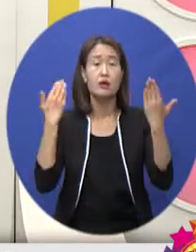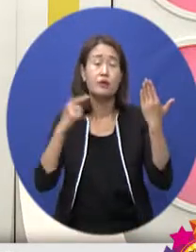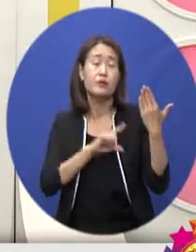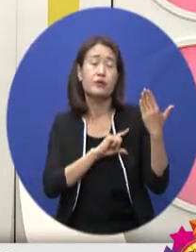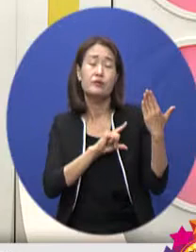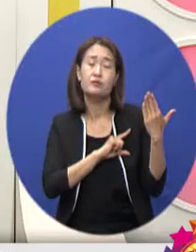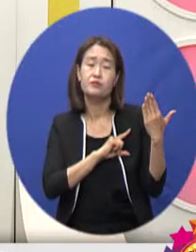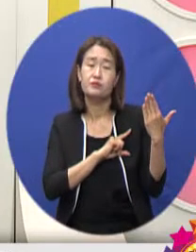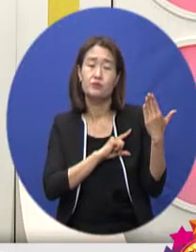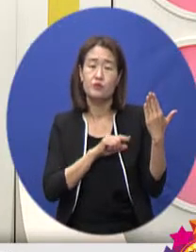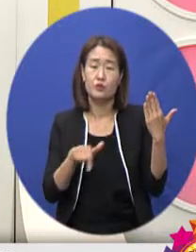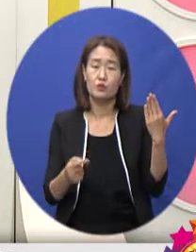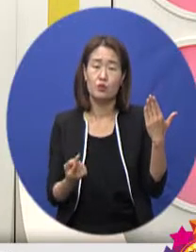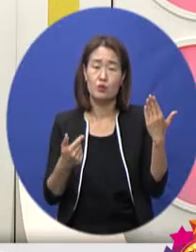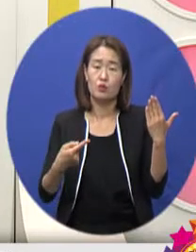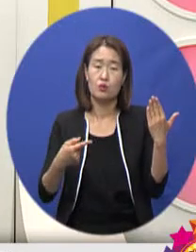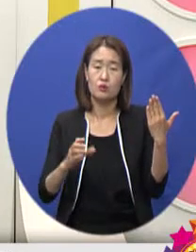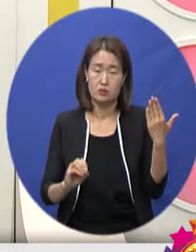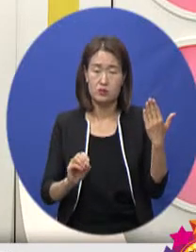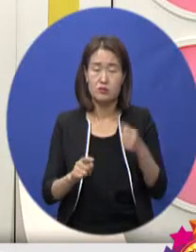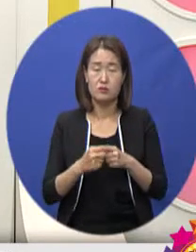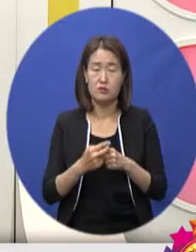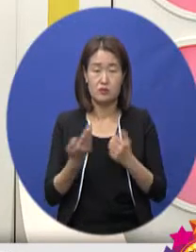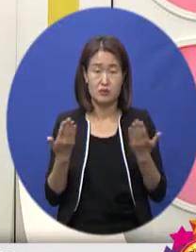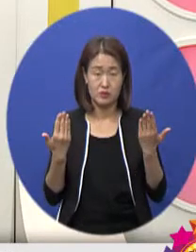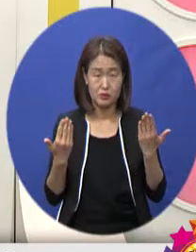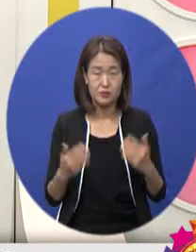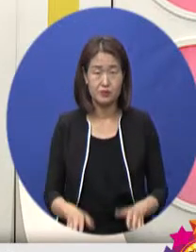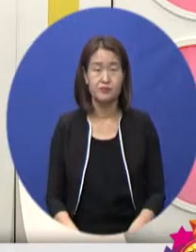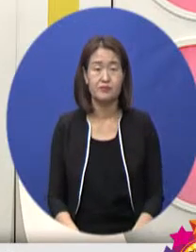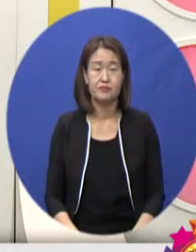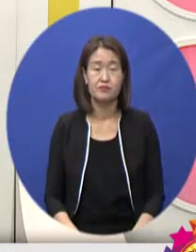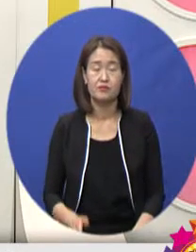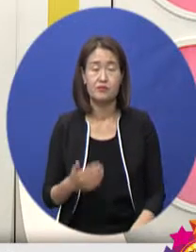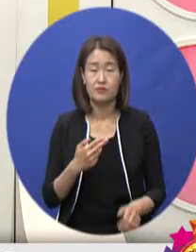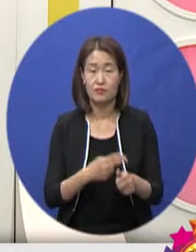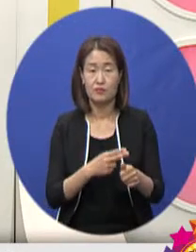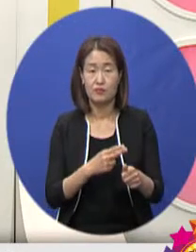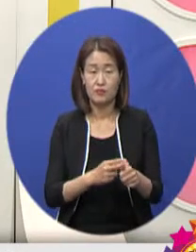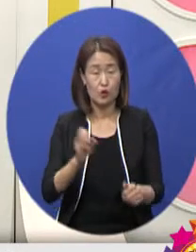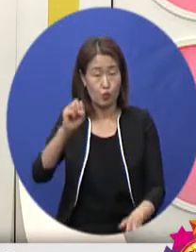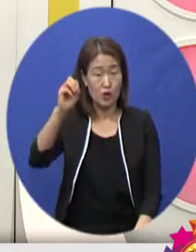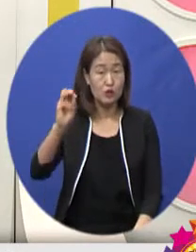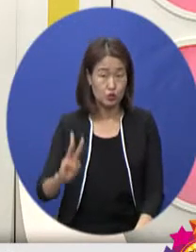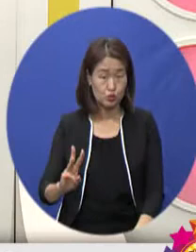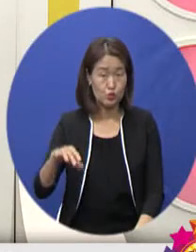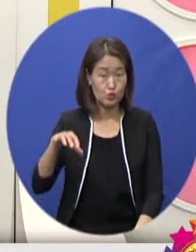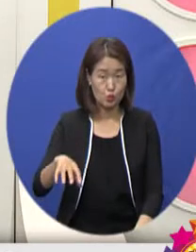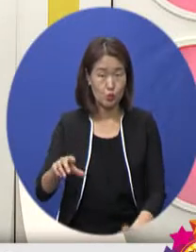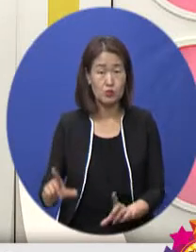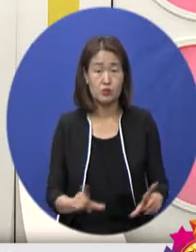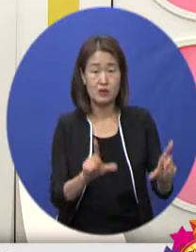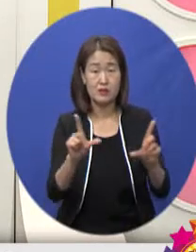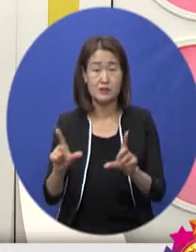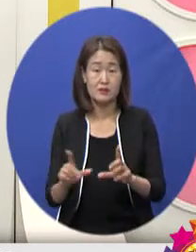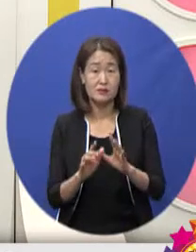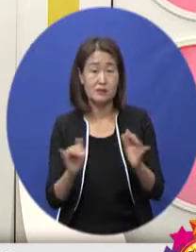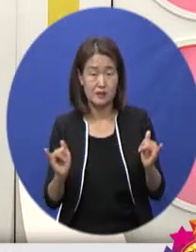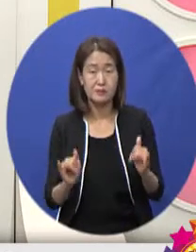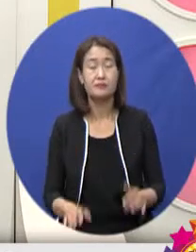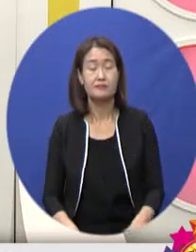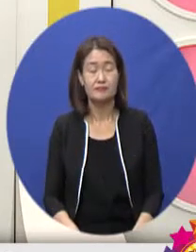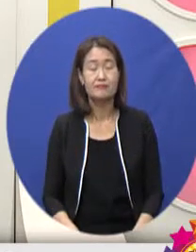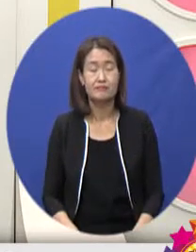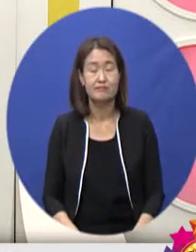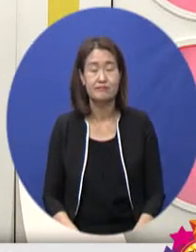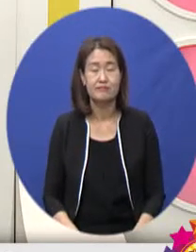학교인가요? 아 고흥 지방의 학교인데 우리 선생님은 강주 계신 분이군요. 네, 강주에.